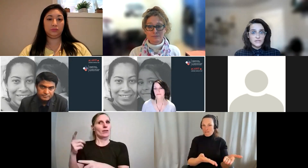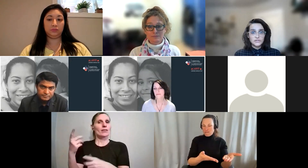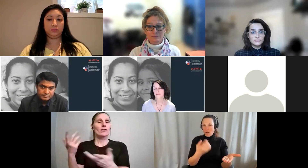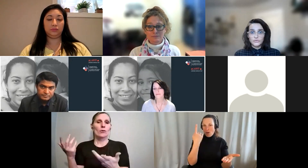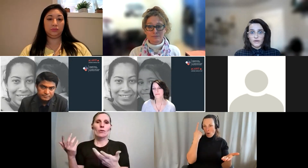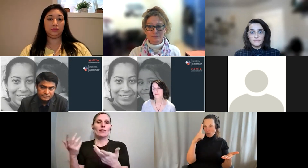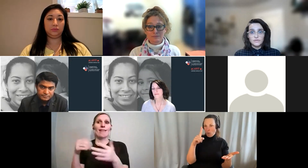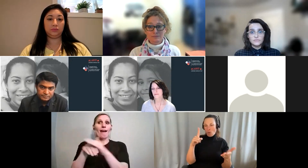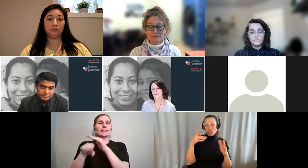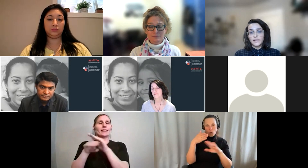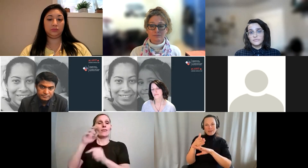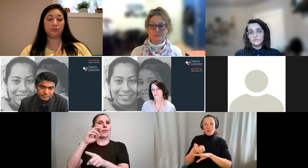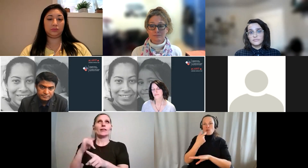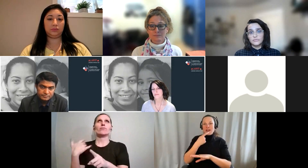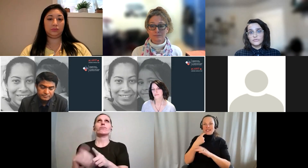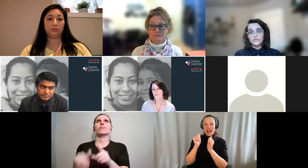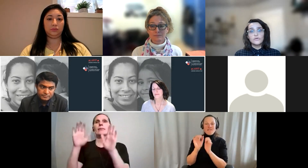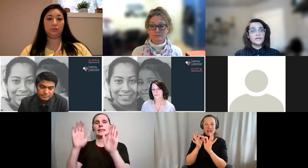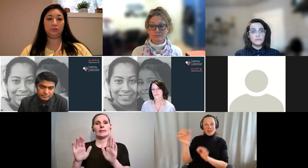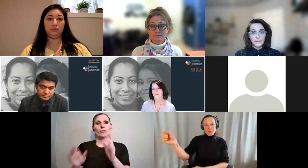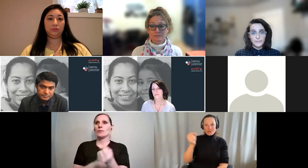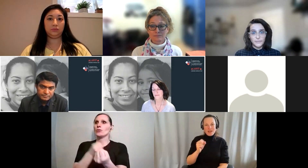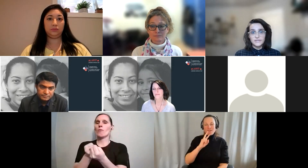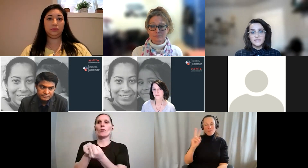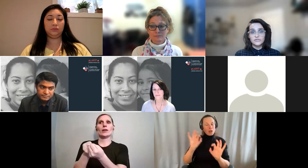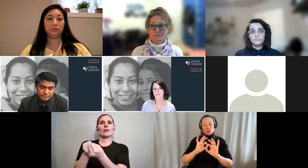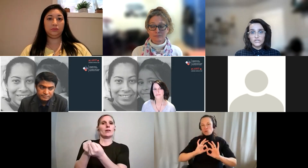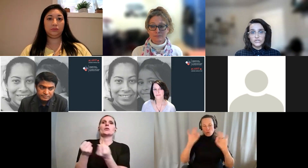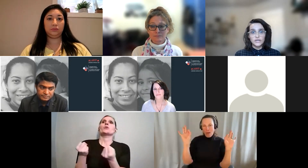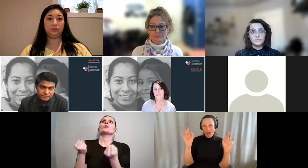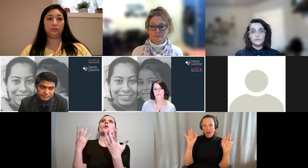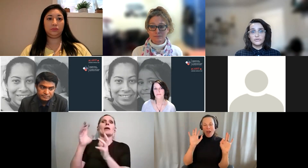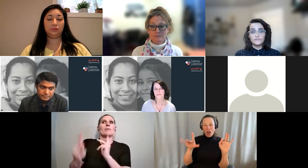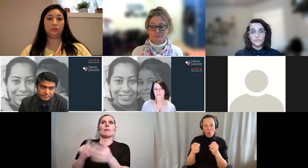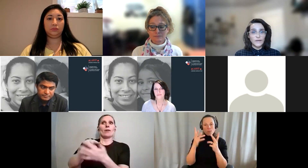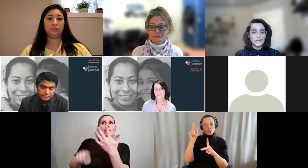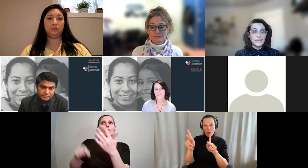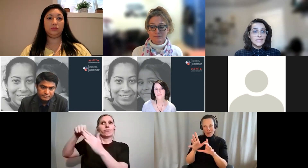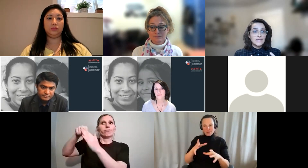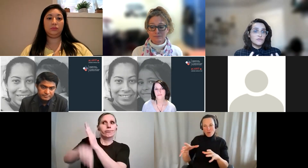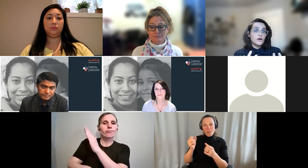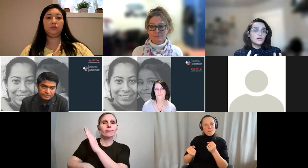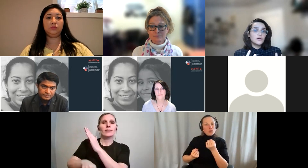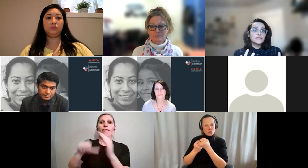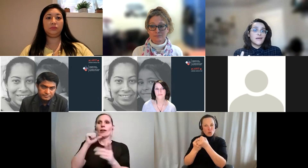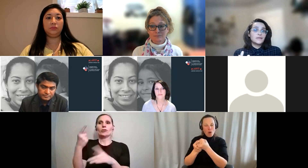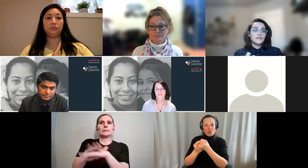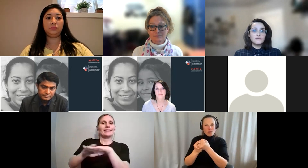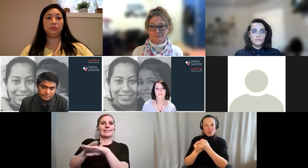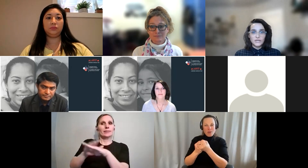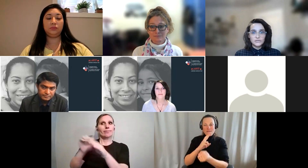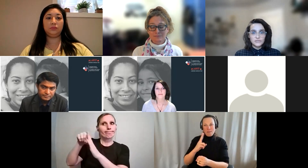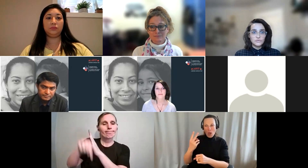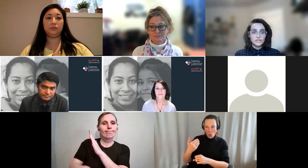c'était vraiment magique parce qu'on a pu aider, supporter tellement de gens d'une façon très utile et riche. Si on ne